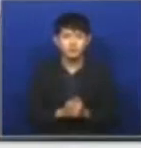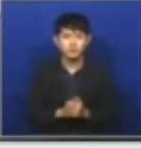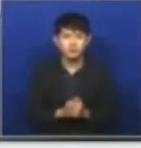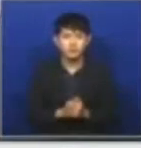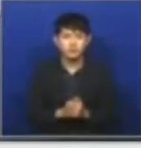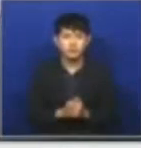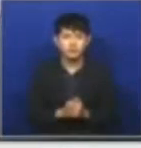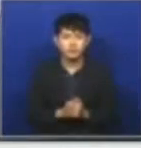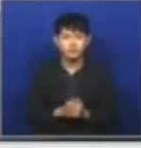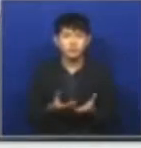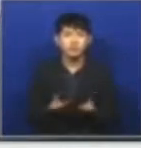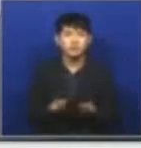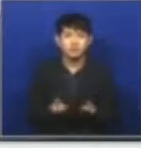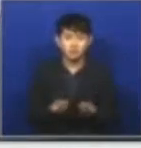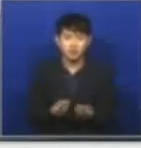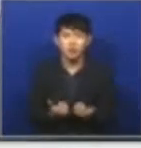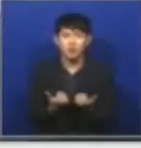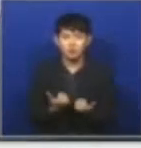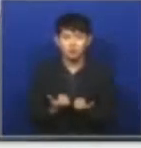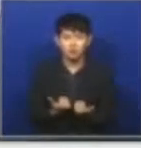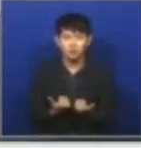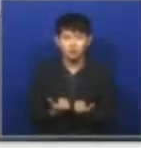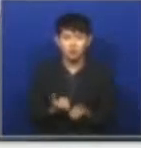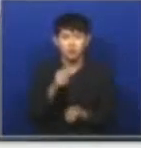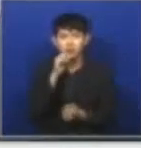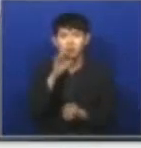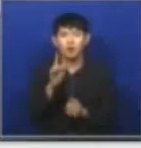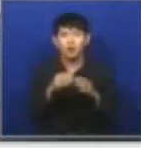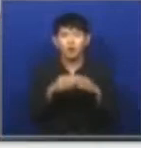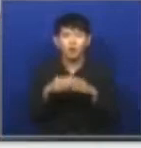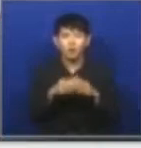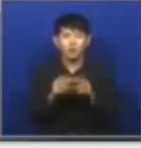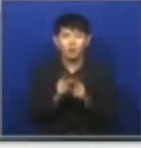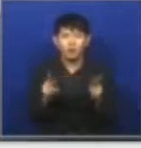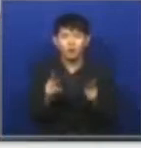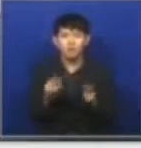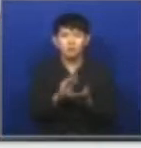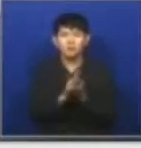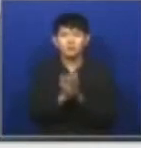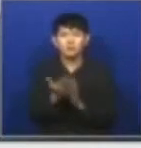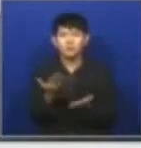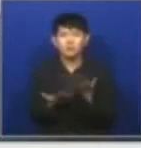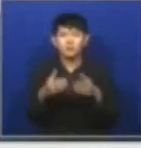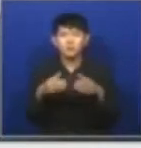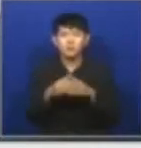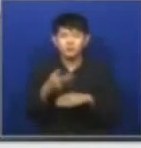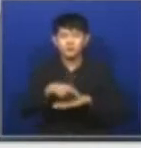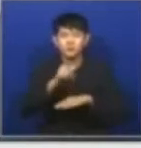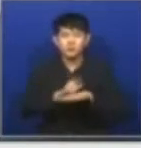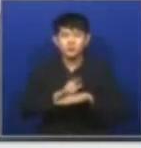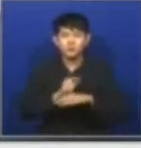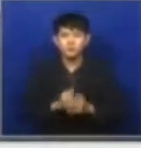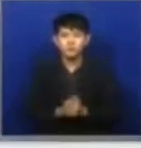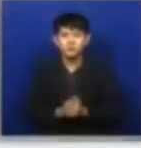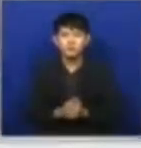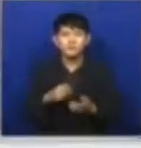เรื่องที่ดินเวลานี้ผมบอกคณะกรรมการปฏิรูปหรือคณะอนุผ่านท่านประธานไปเป็นปั